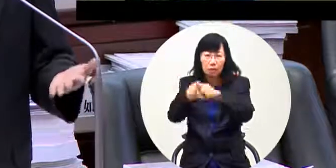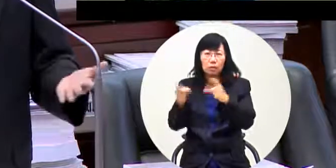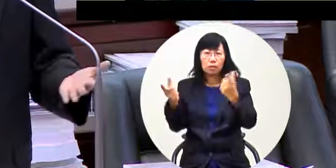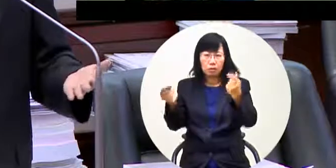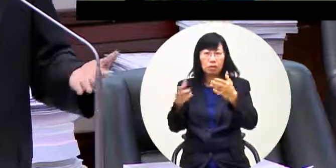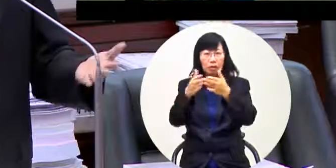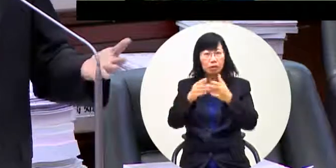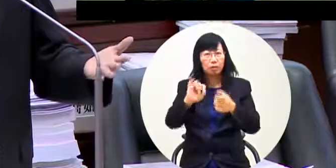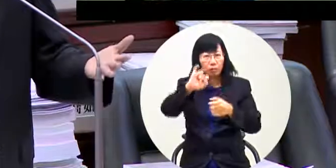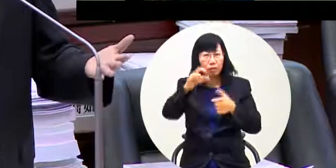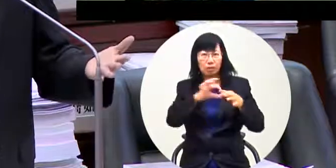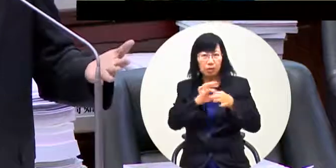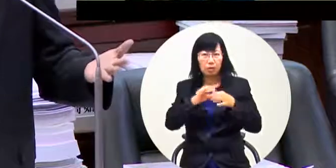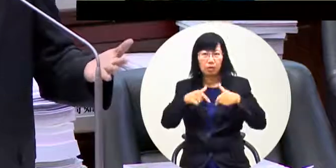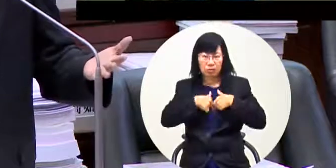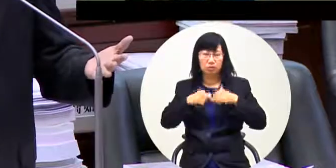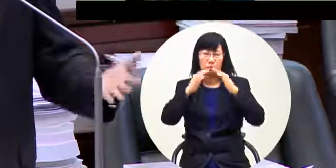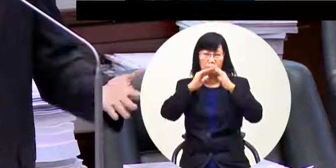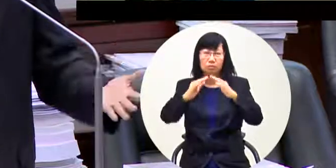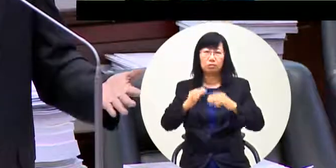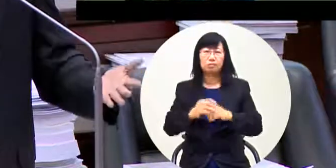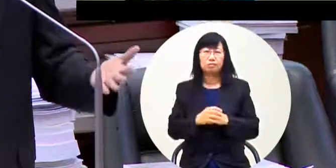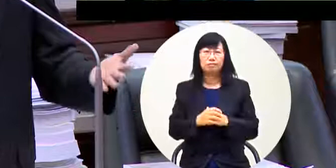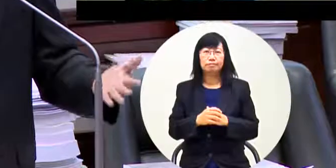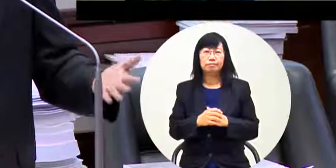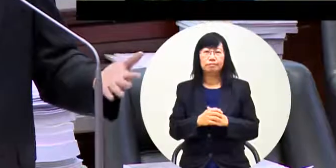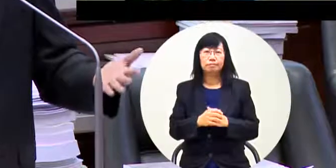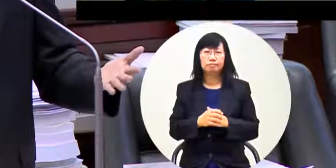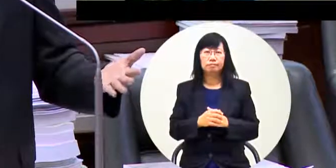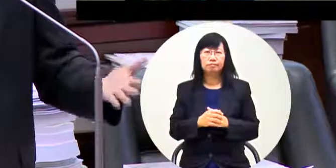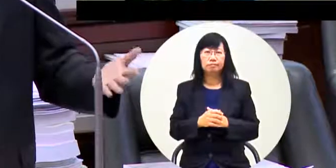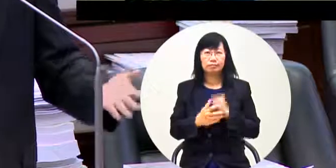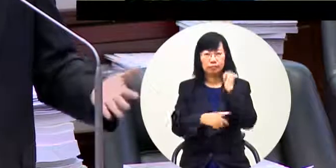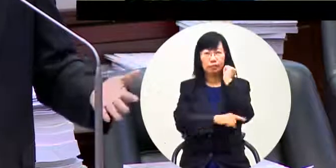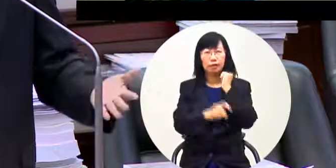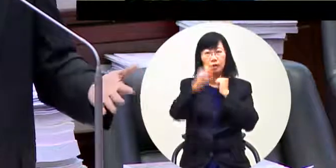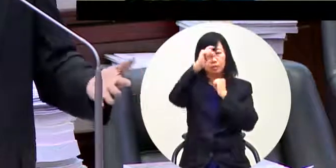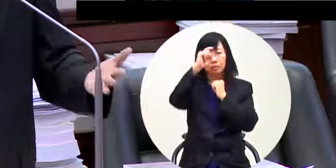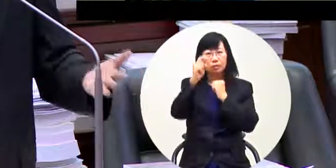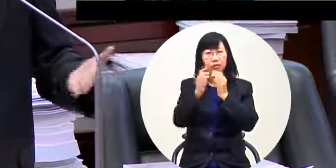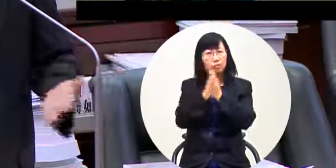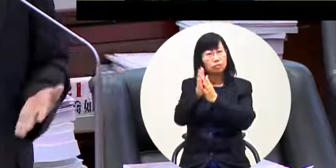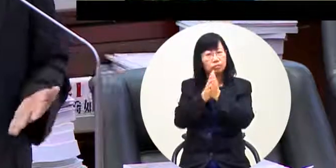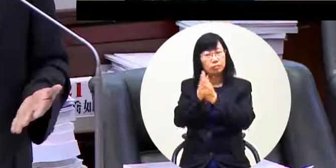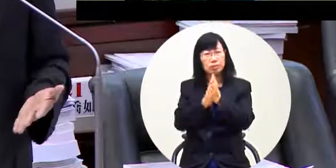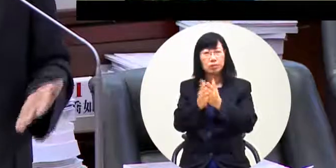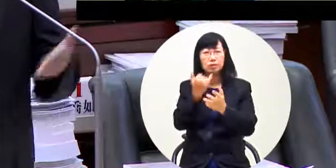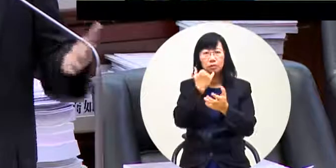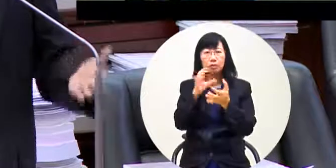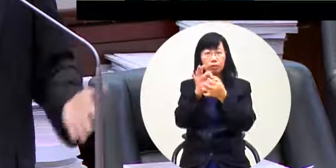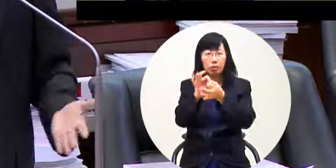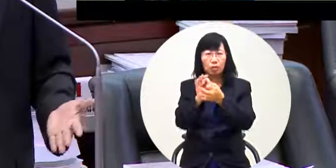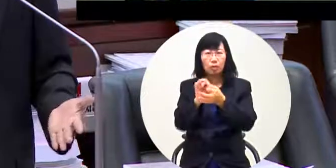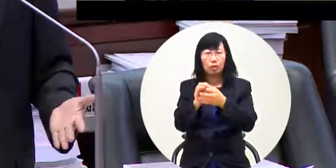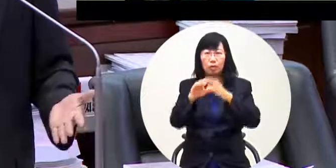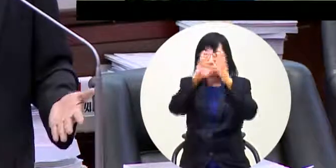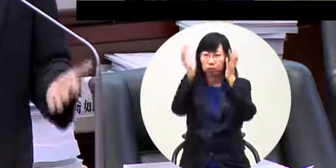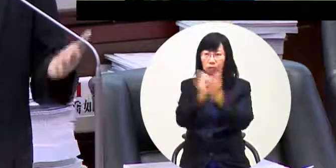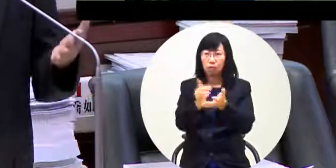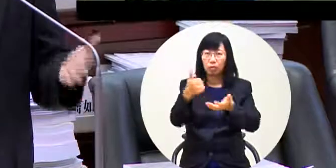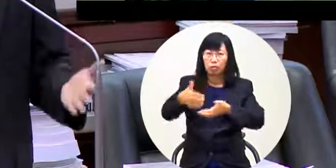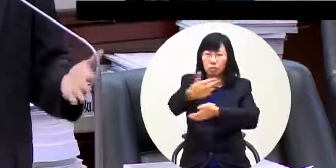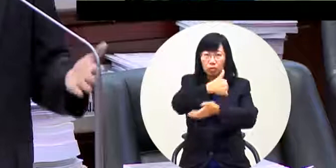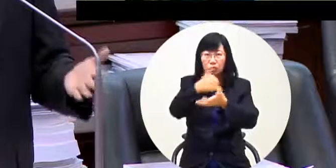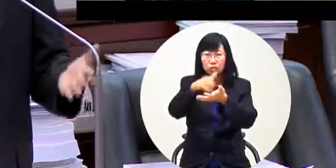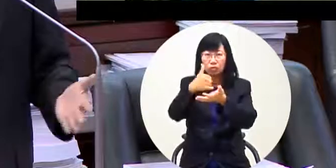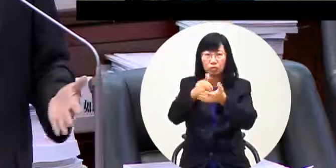我们希望我们争取这个合理的统筹分配款，我们是有所本也有所理。我们